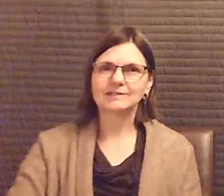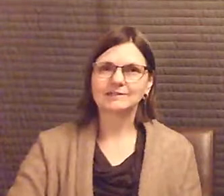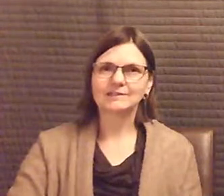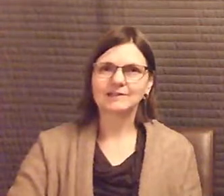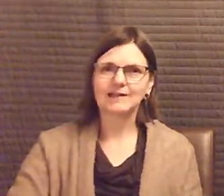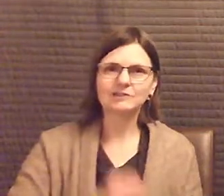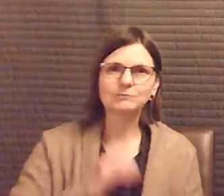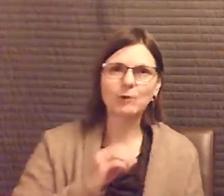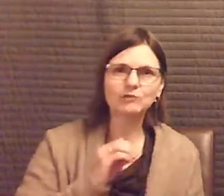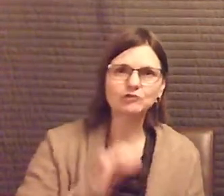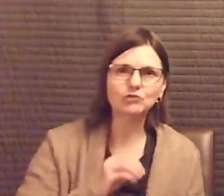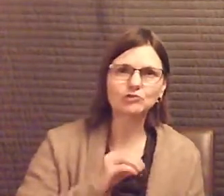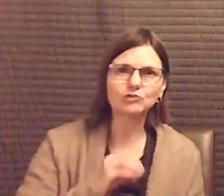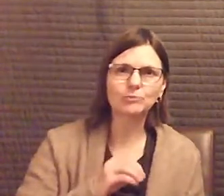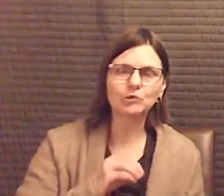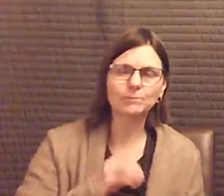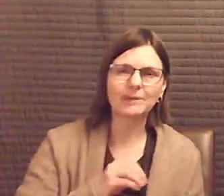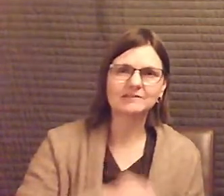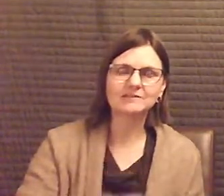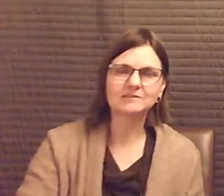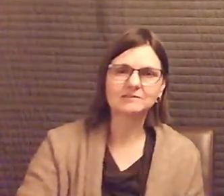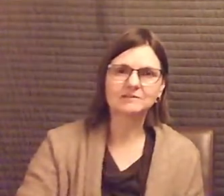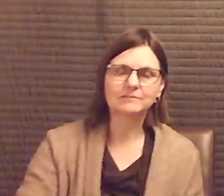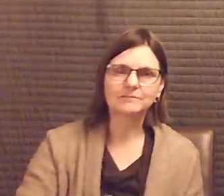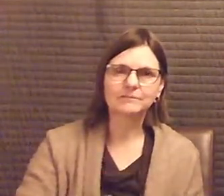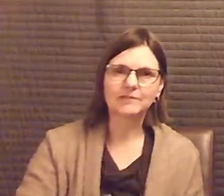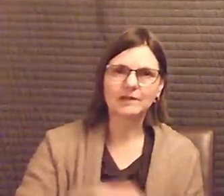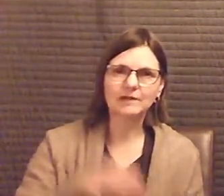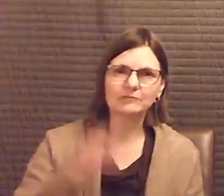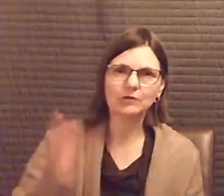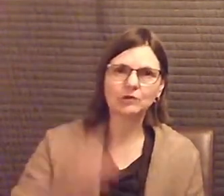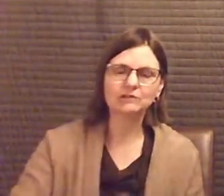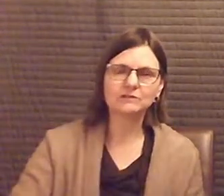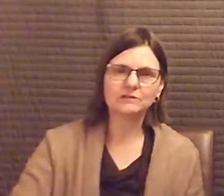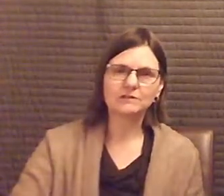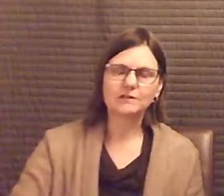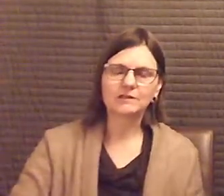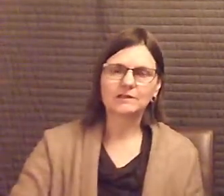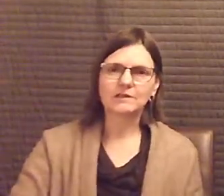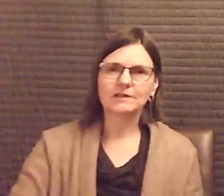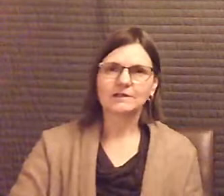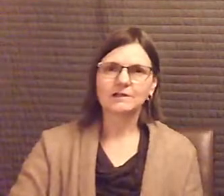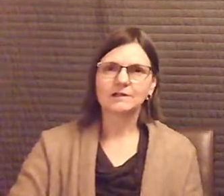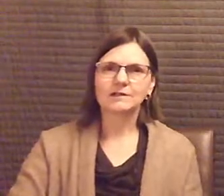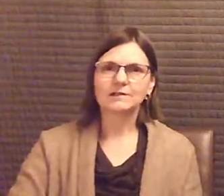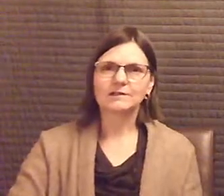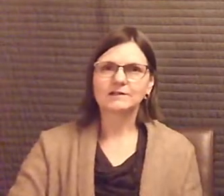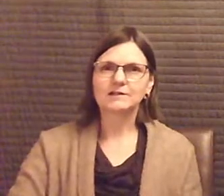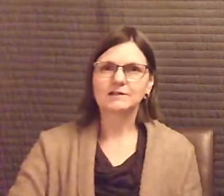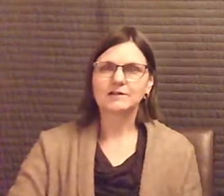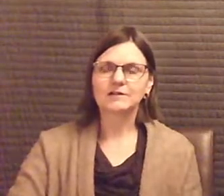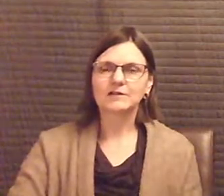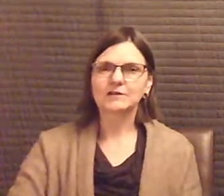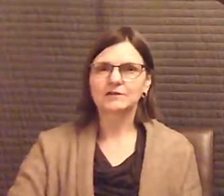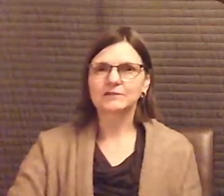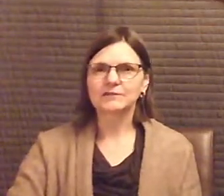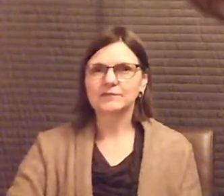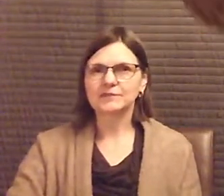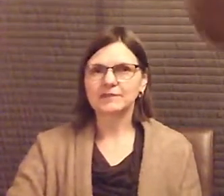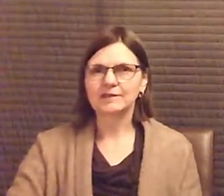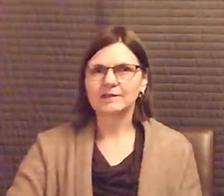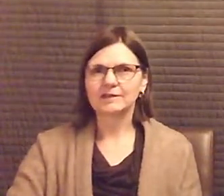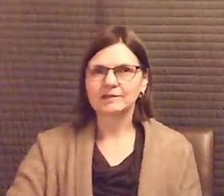middag bovennatuurlijks gebeurde bekers de megaloon story zo grappig hoe de boot soms